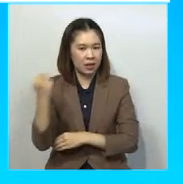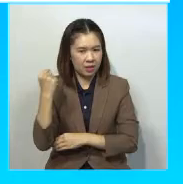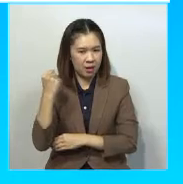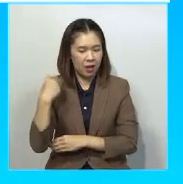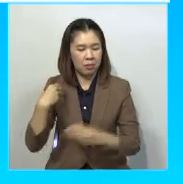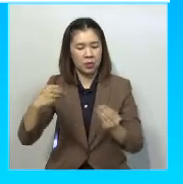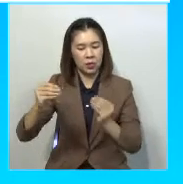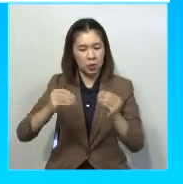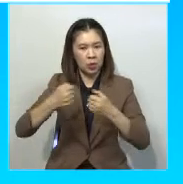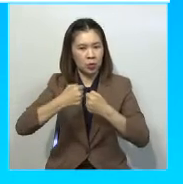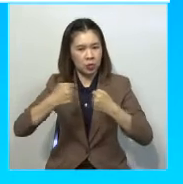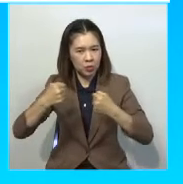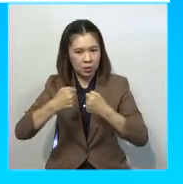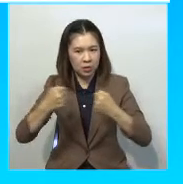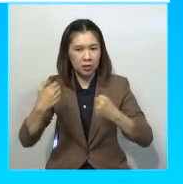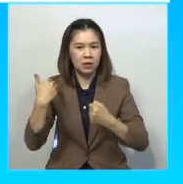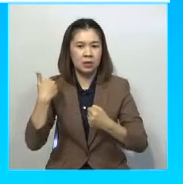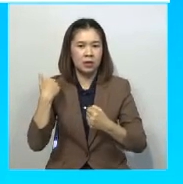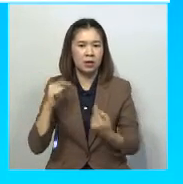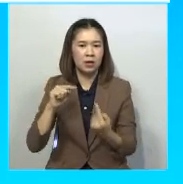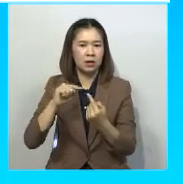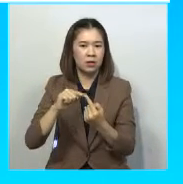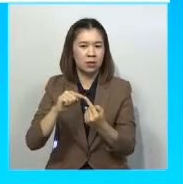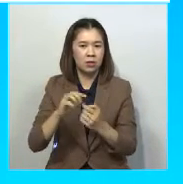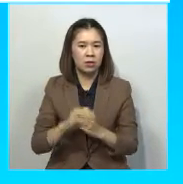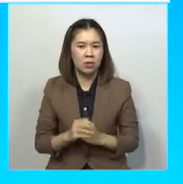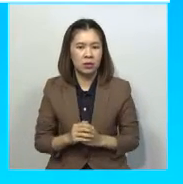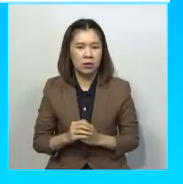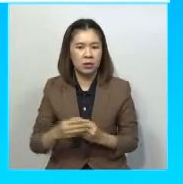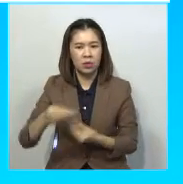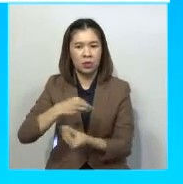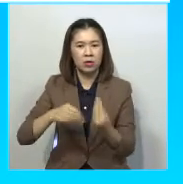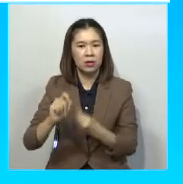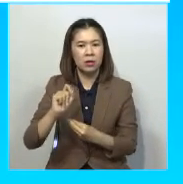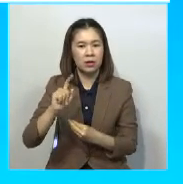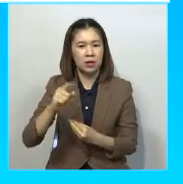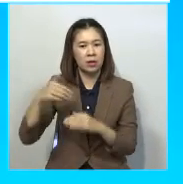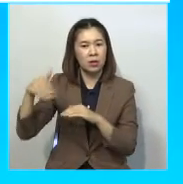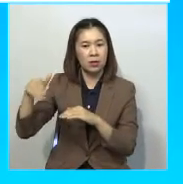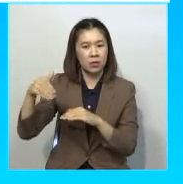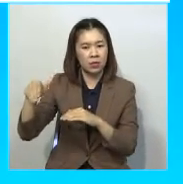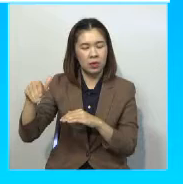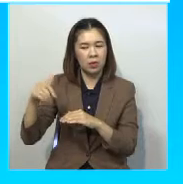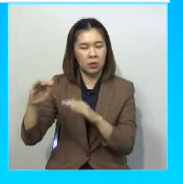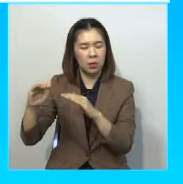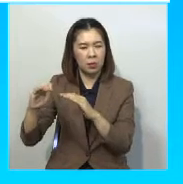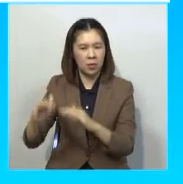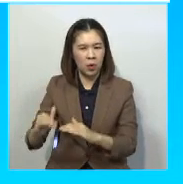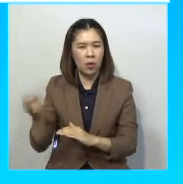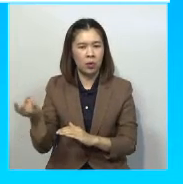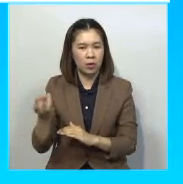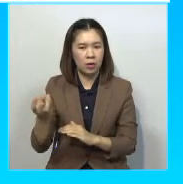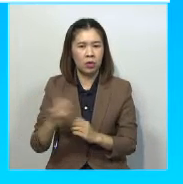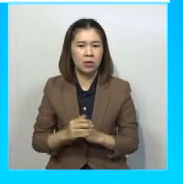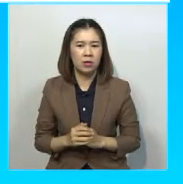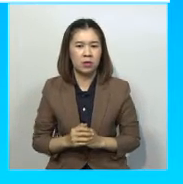ที่รองรับช็อคจากการที่เศรษฐกิจด้านต่างประเทศนั้นซบเซาและมันไม่ใช่เ